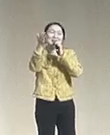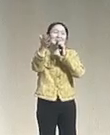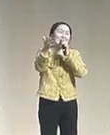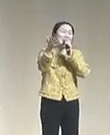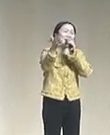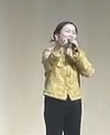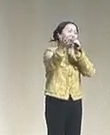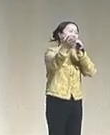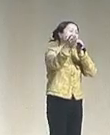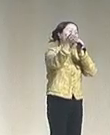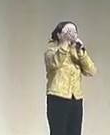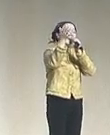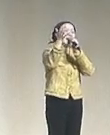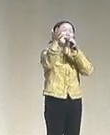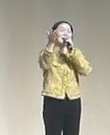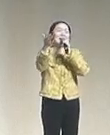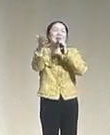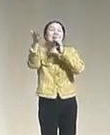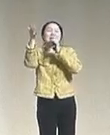원하나이다